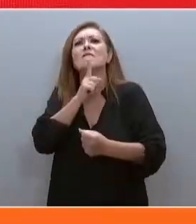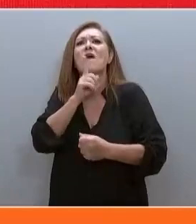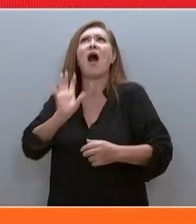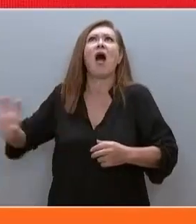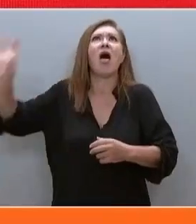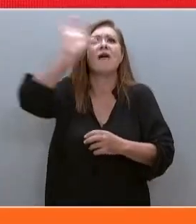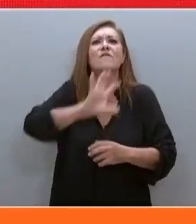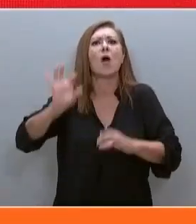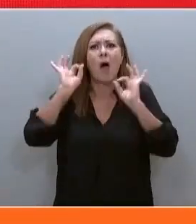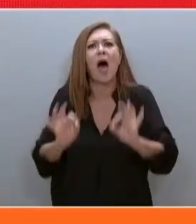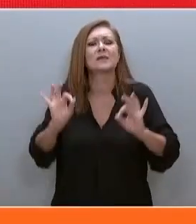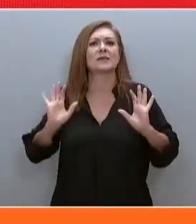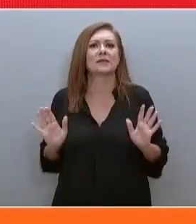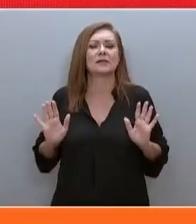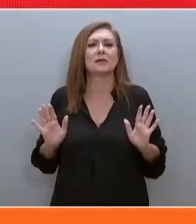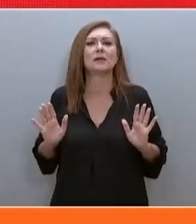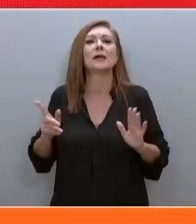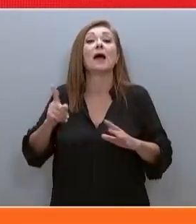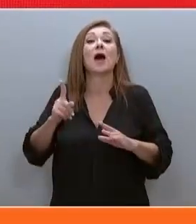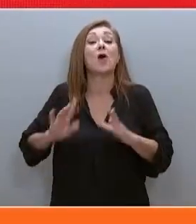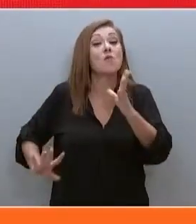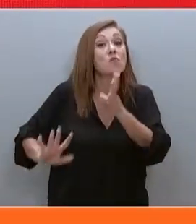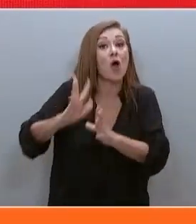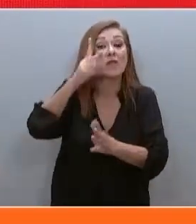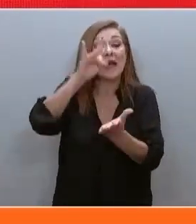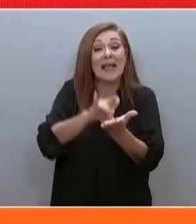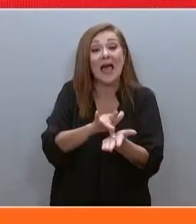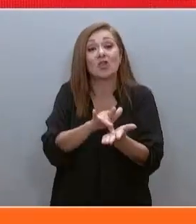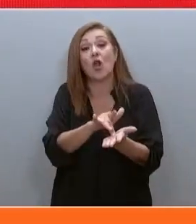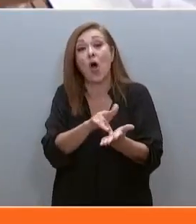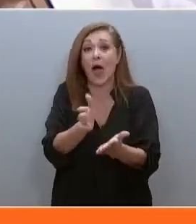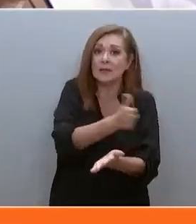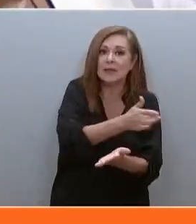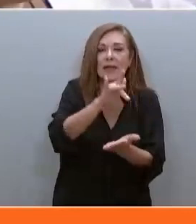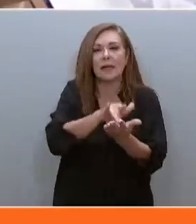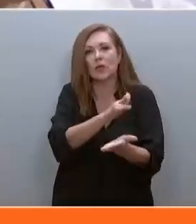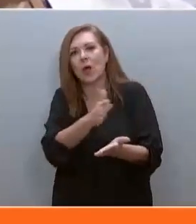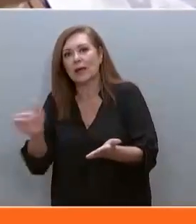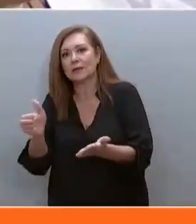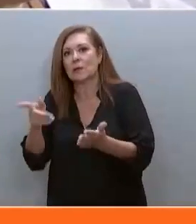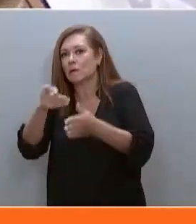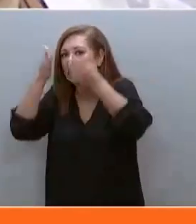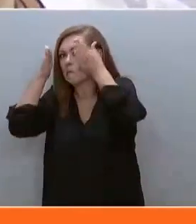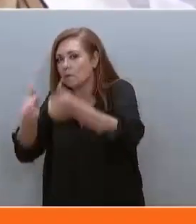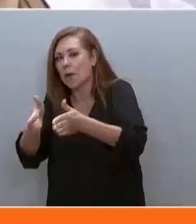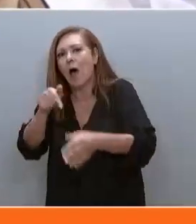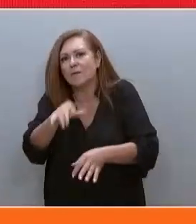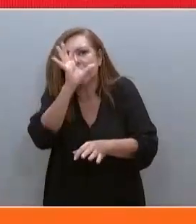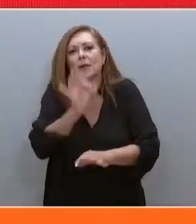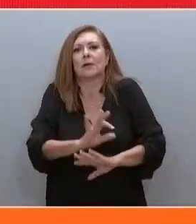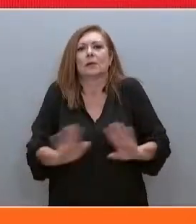Προοδευτικοί συνασπισμοί εξουσίας, κεντροαριστερή, κεντροδεξή, συντηρητική. Αυτή είναι η